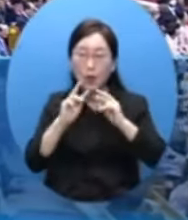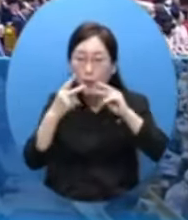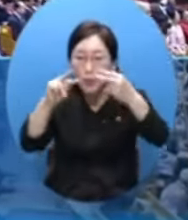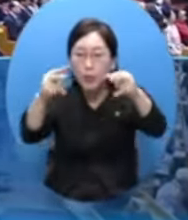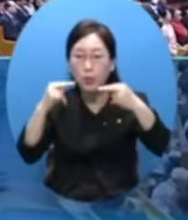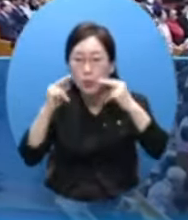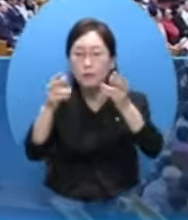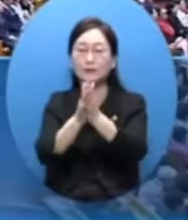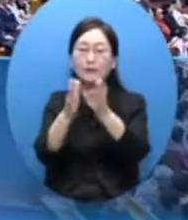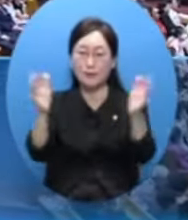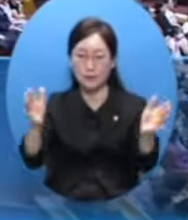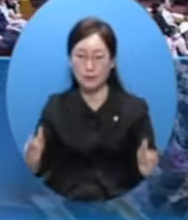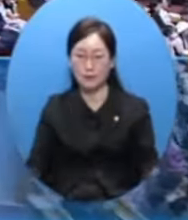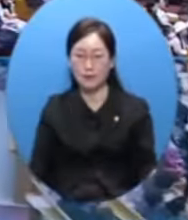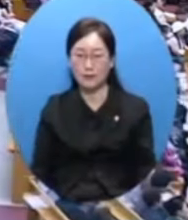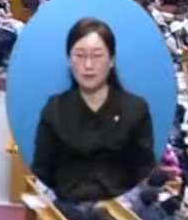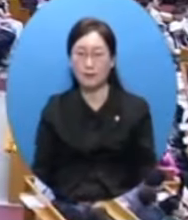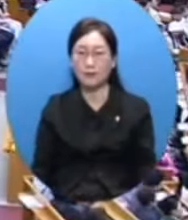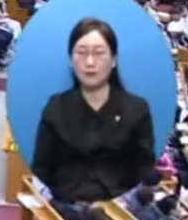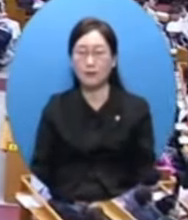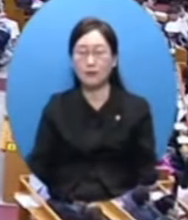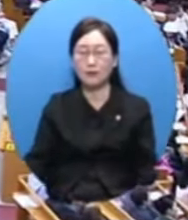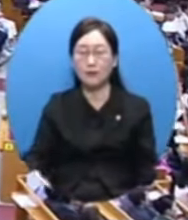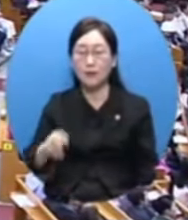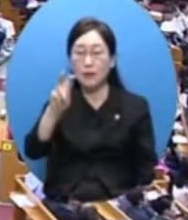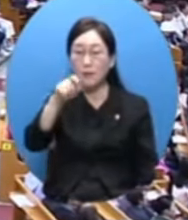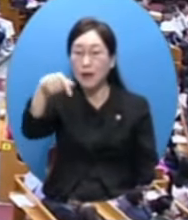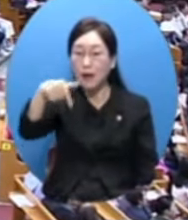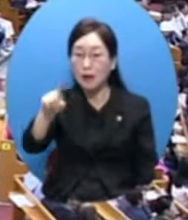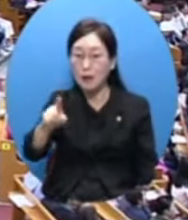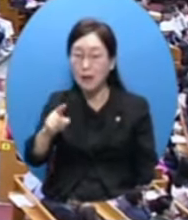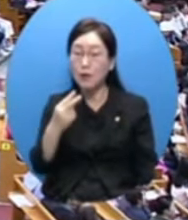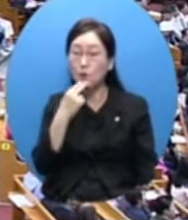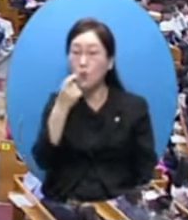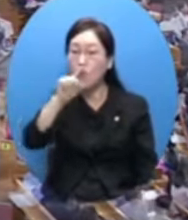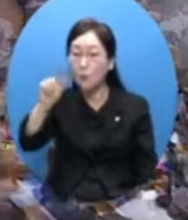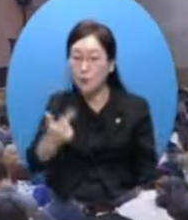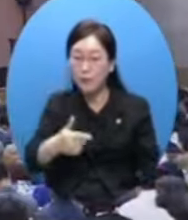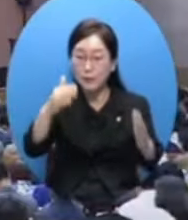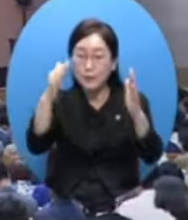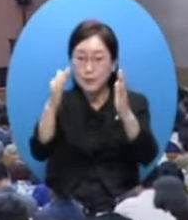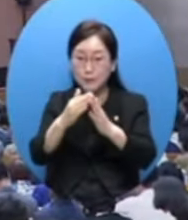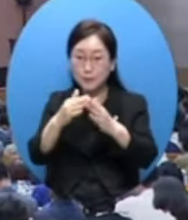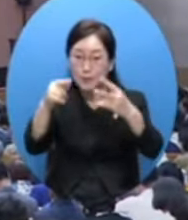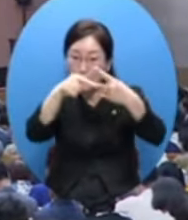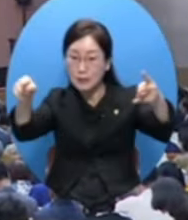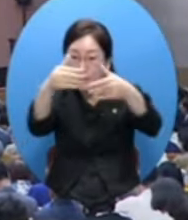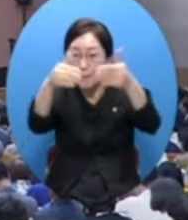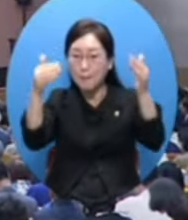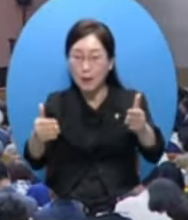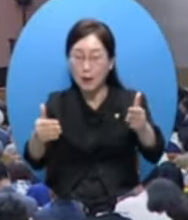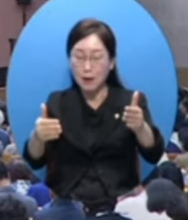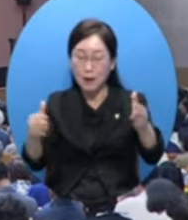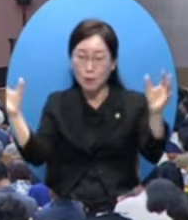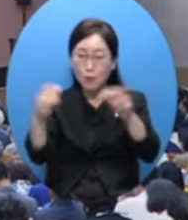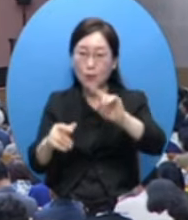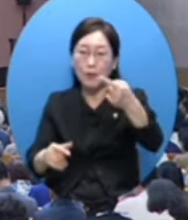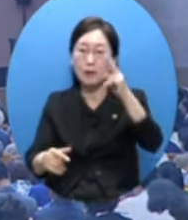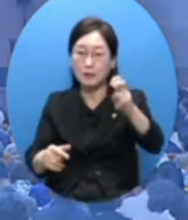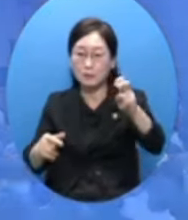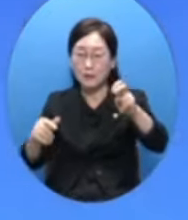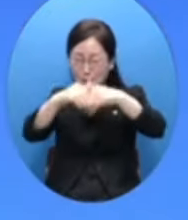시작하니라. 마가 요한의 다락방에 모여 함께 있던 120명의 제자들이 다 성령의 충만함을 받았습니다.